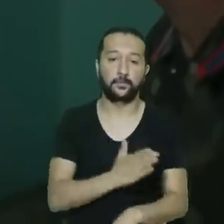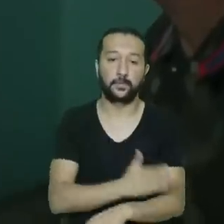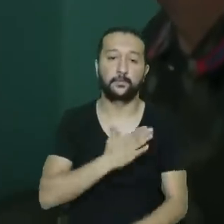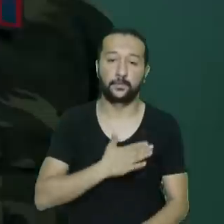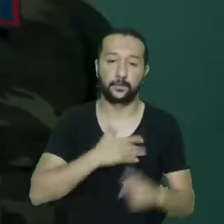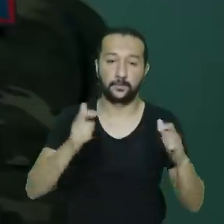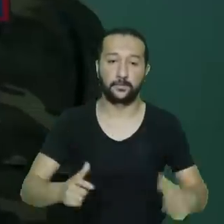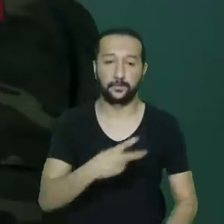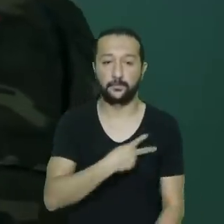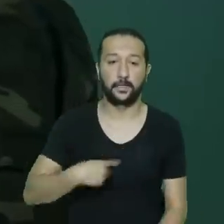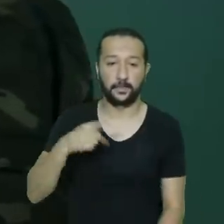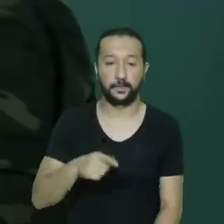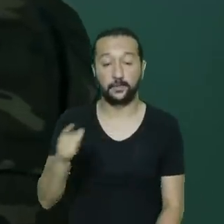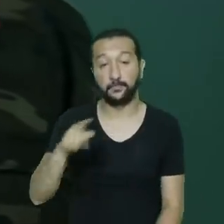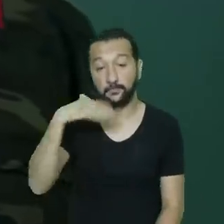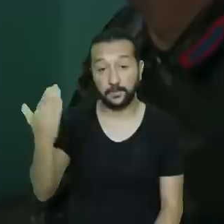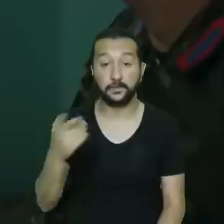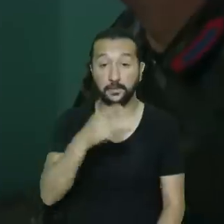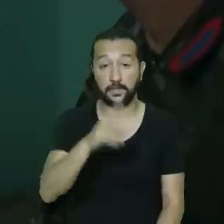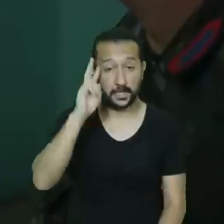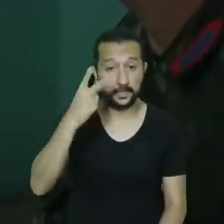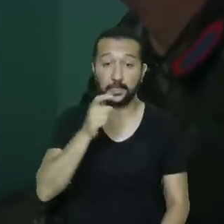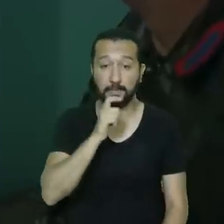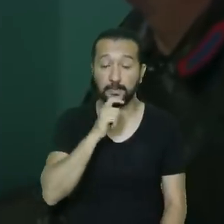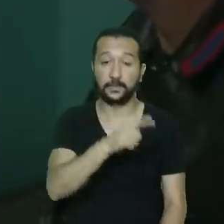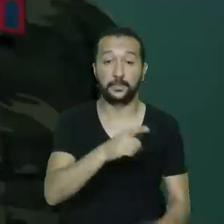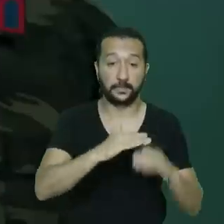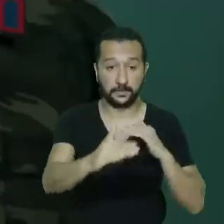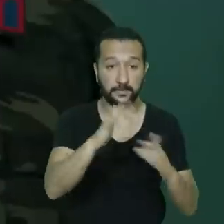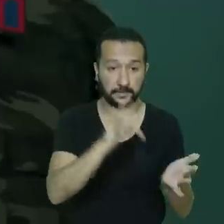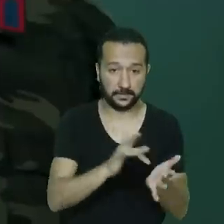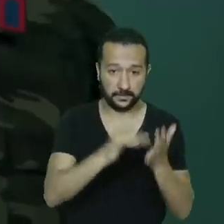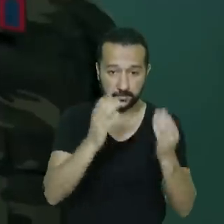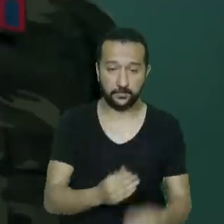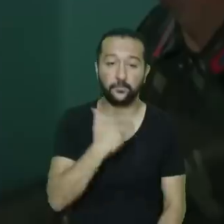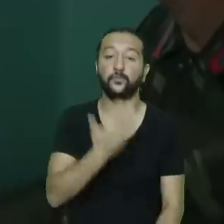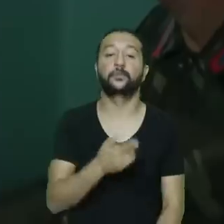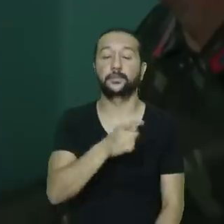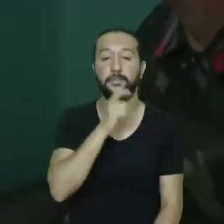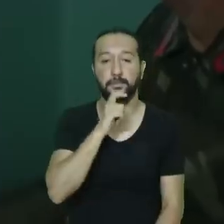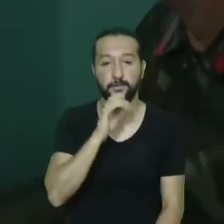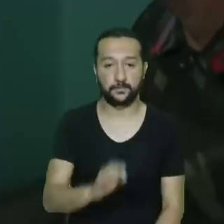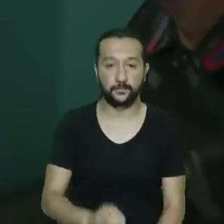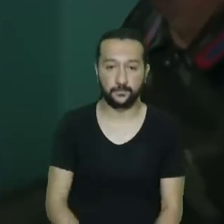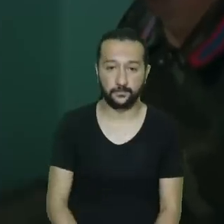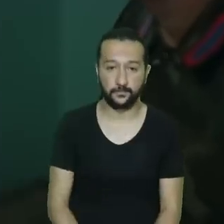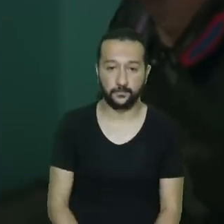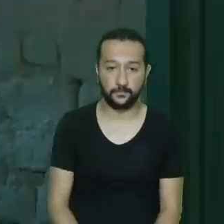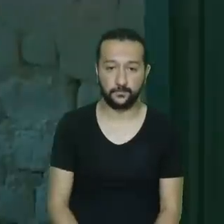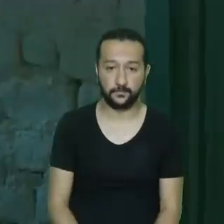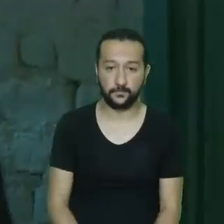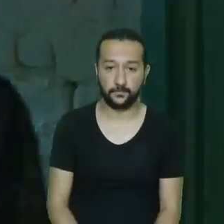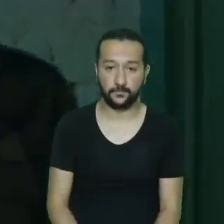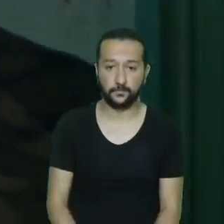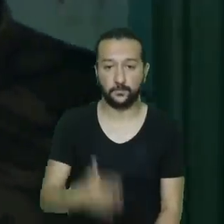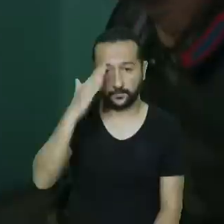memleketim, belediyesi yani. Bir başkanın hatasından ötürü kasabalıyı mı cezalandıracağız? Oğlum öyle şey. Kurnaz